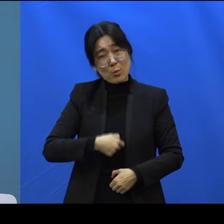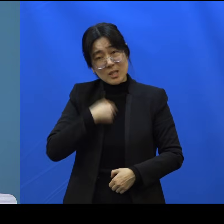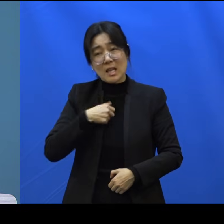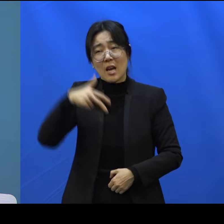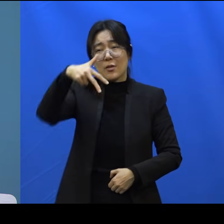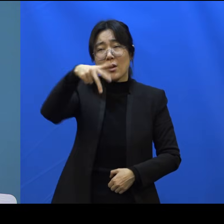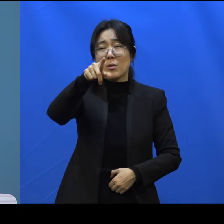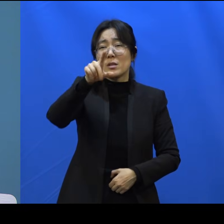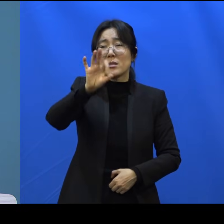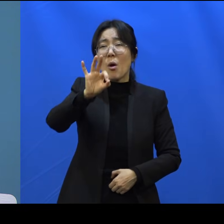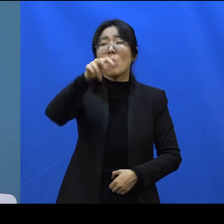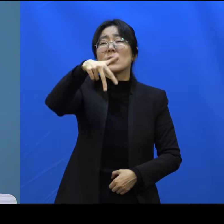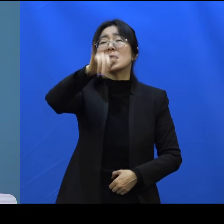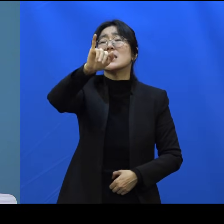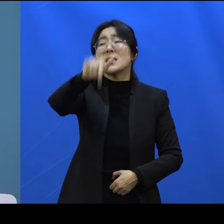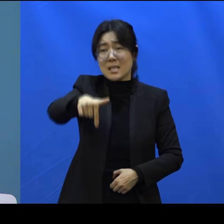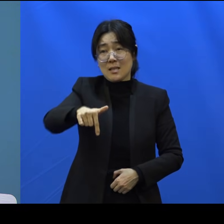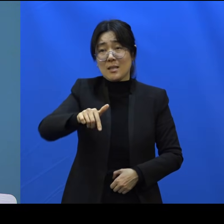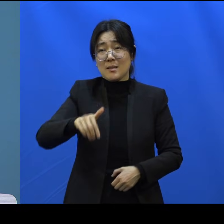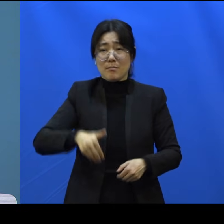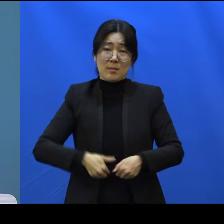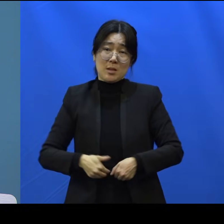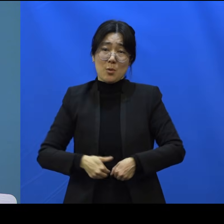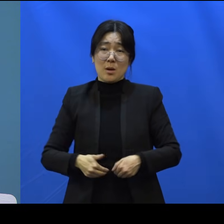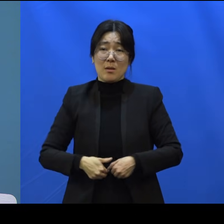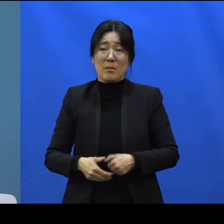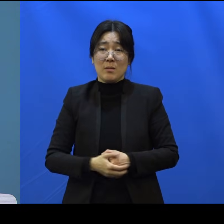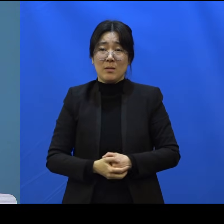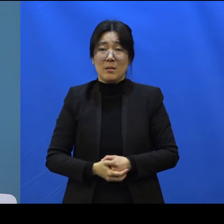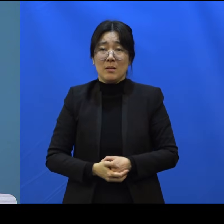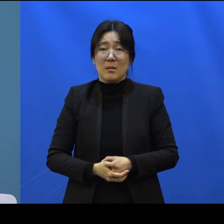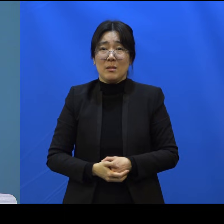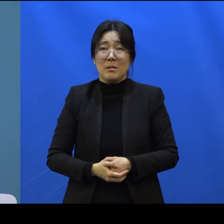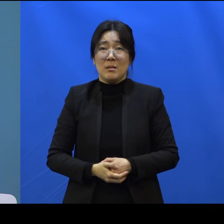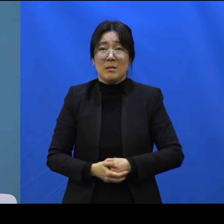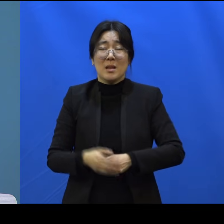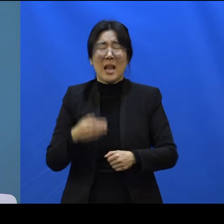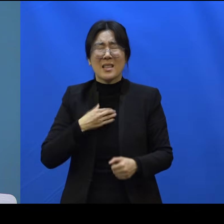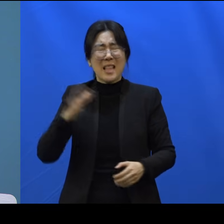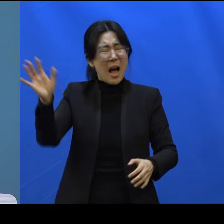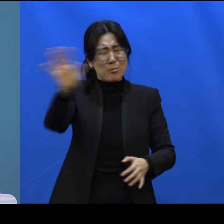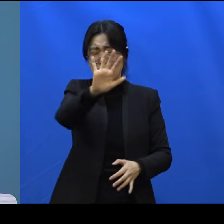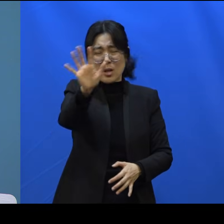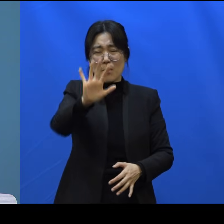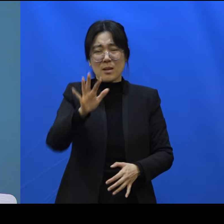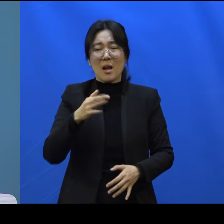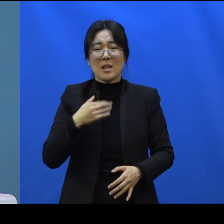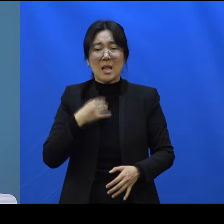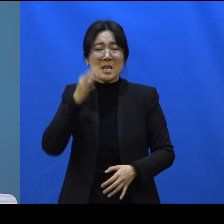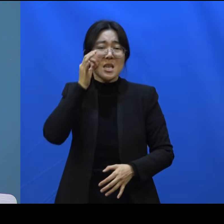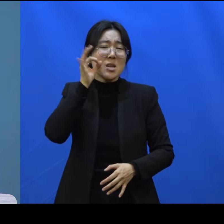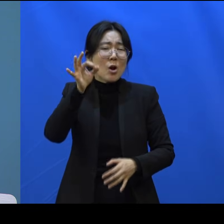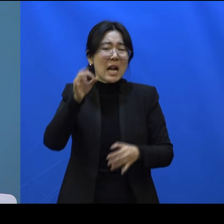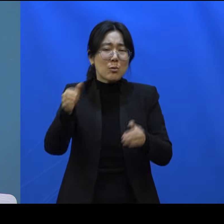안 되는 거잖아요, 여러분. 이 바울은 너무너무 솔직해진 거예요. 이제 그 이후부터는 뭐 나는 만삭되지 못하여 난 자와